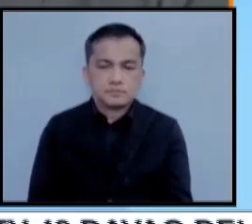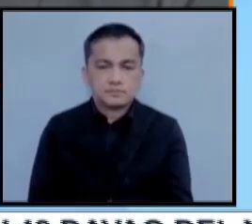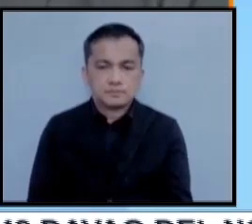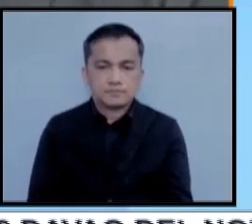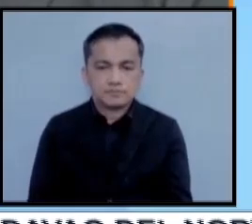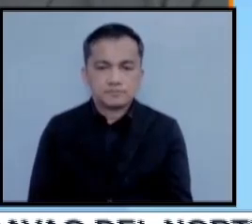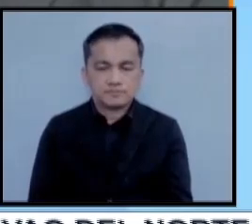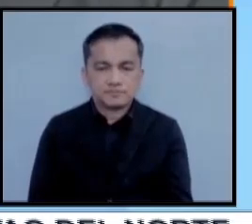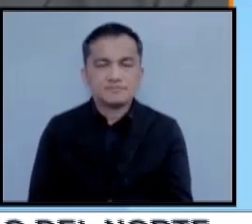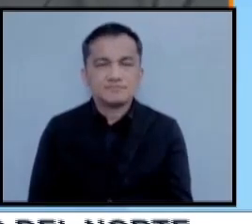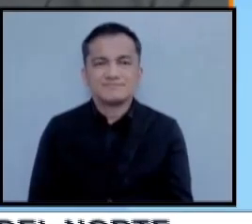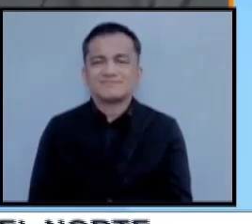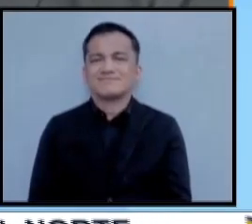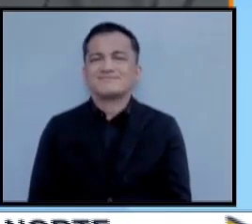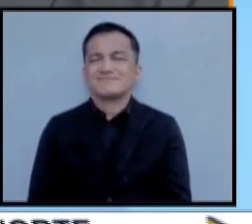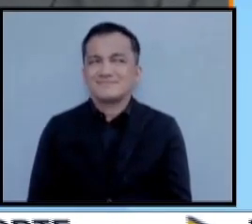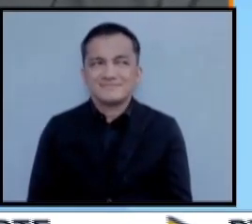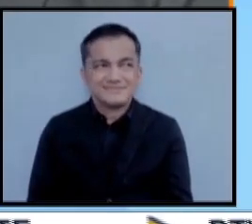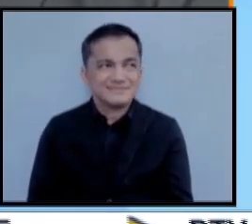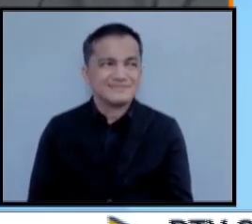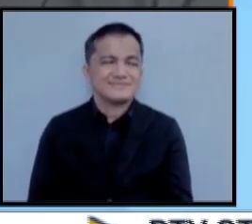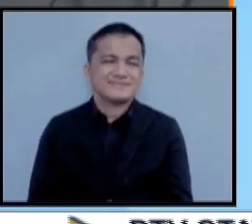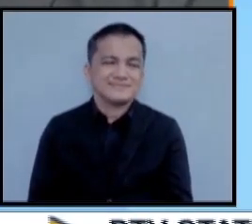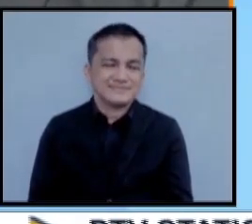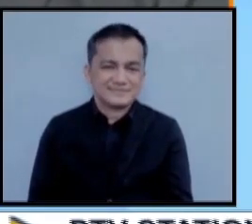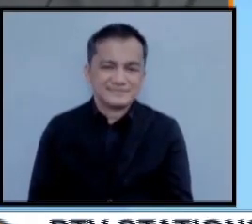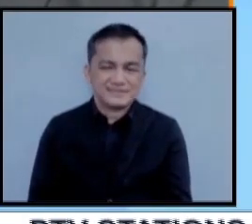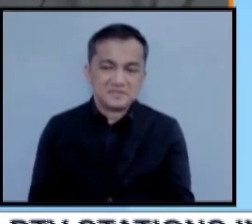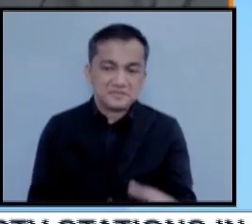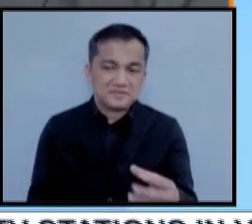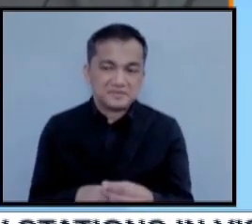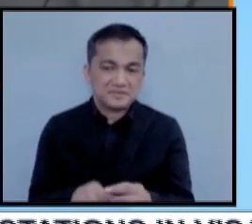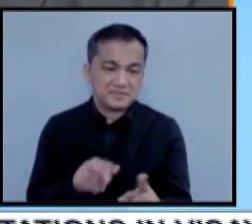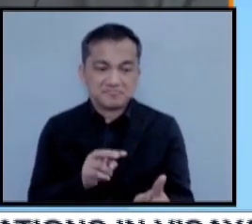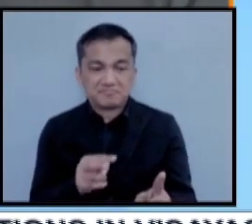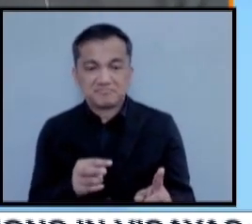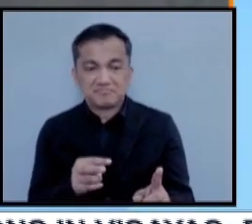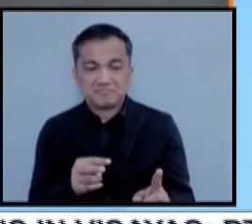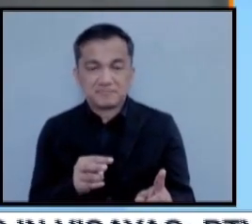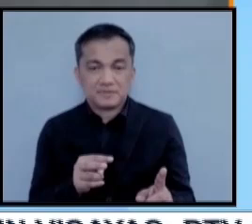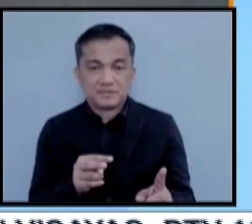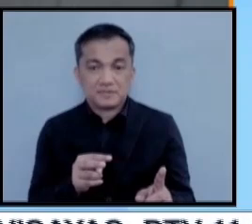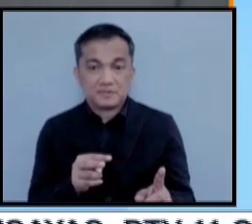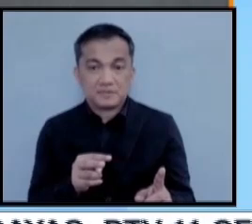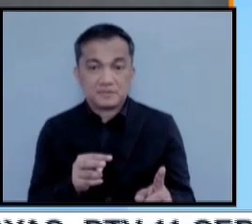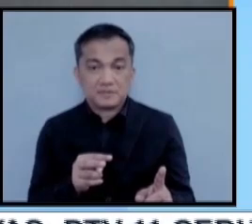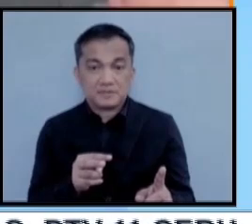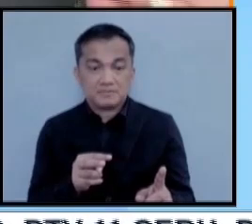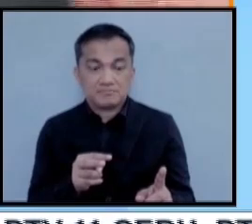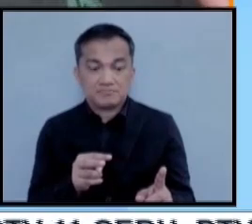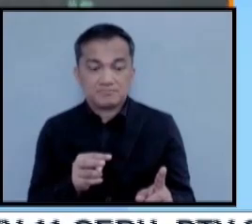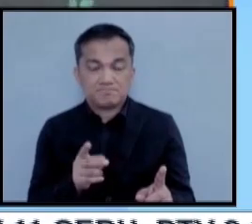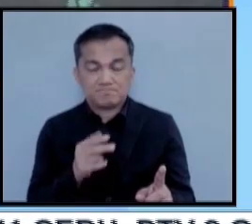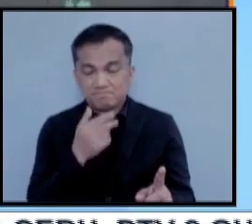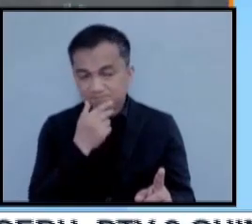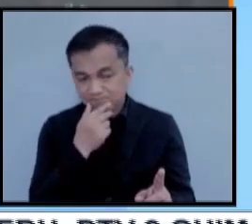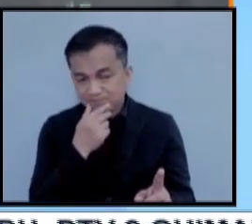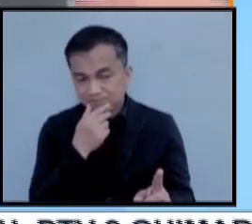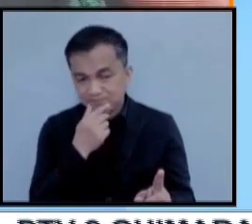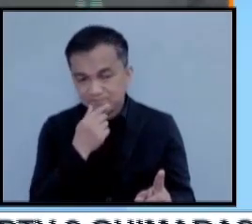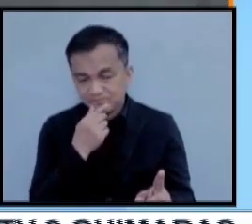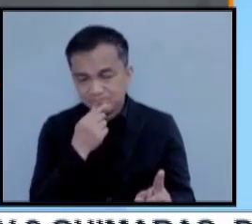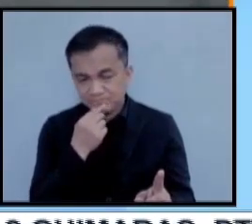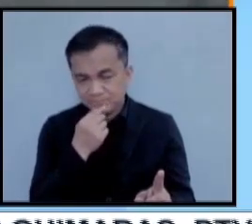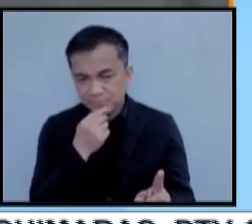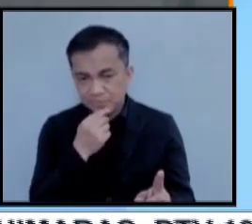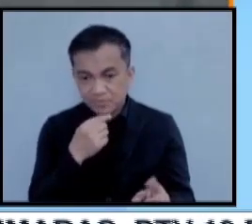o na naman tayo sa halip na tingnan ito sa isang pananaw na